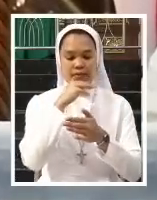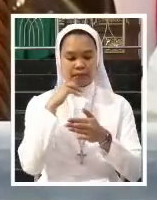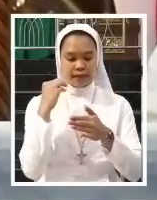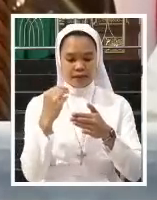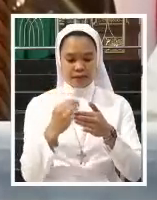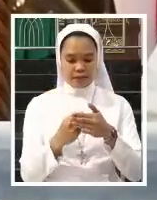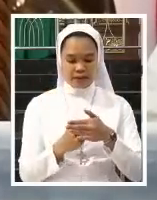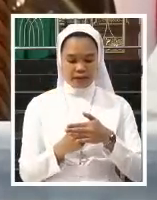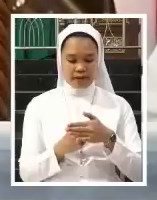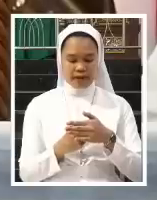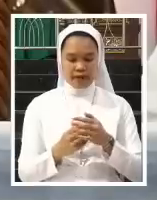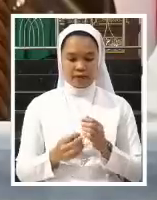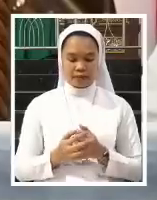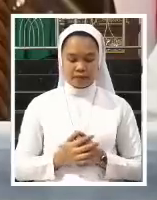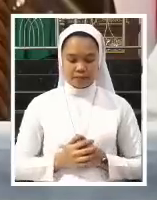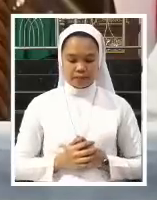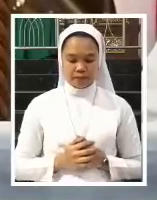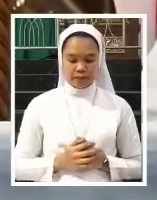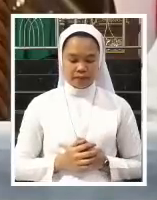misteryo.